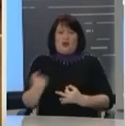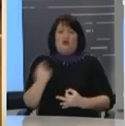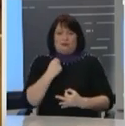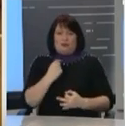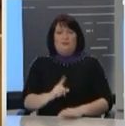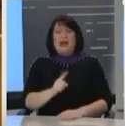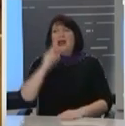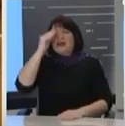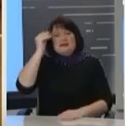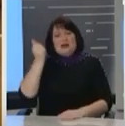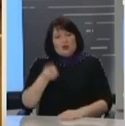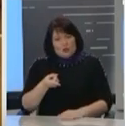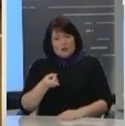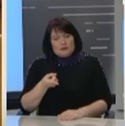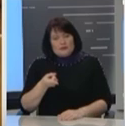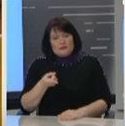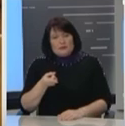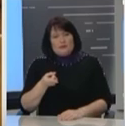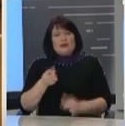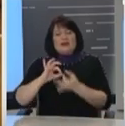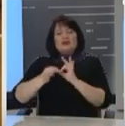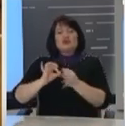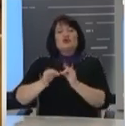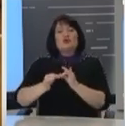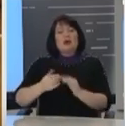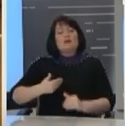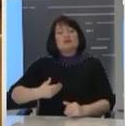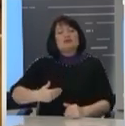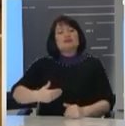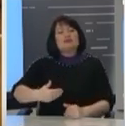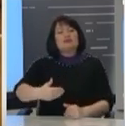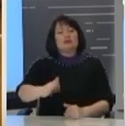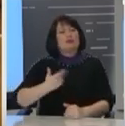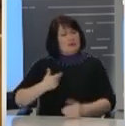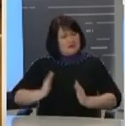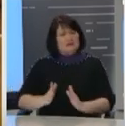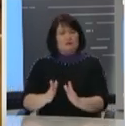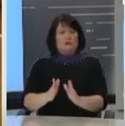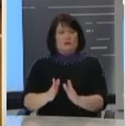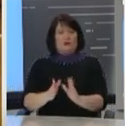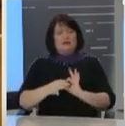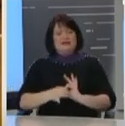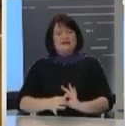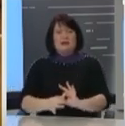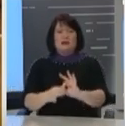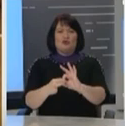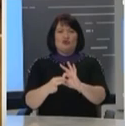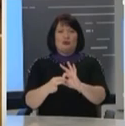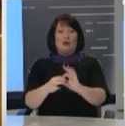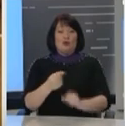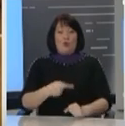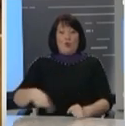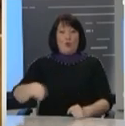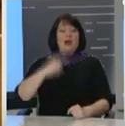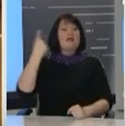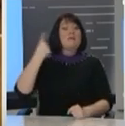Ξέχασαν όμως ότι η ιστορία τελικά διαρκεί πολύ. Και ότι όλοι θα